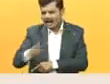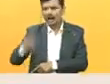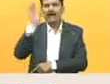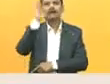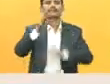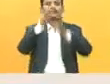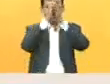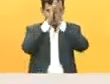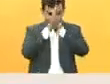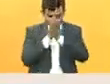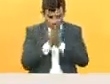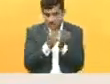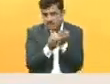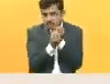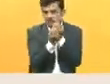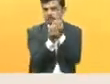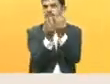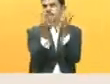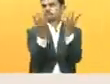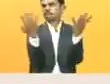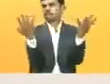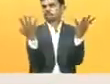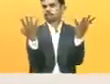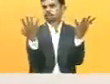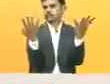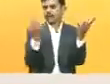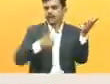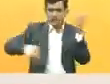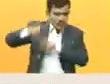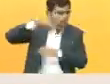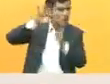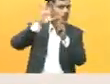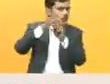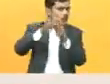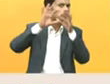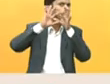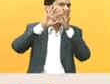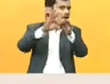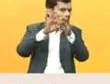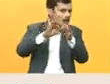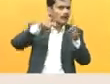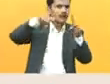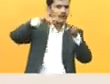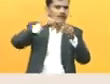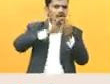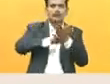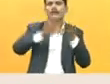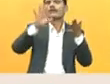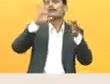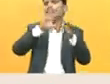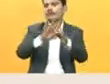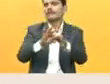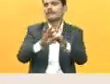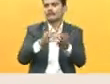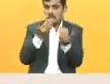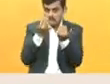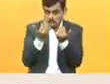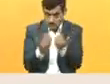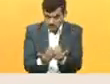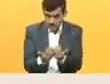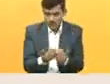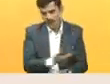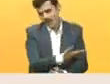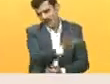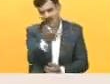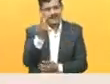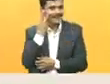हैं जिनकी परंपराएं कुंभ से जुड़ी हुई हैं। साथियों, इस बार आप सब